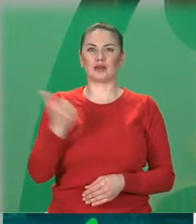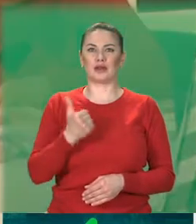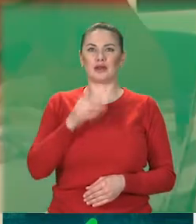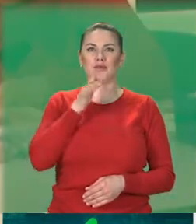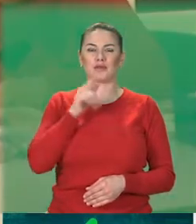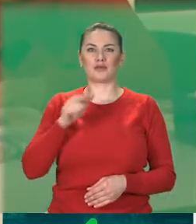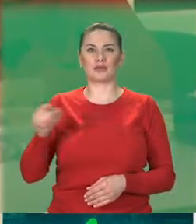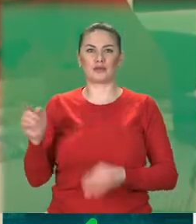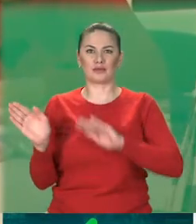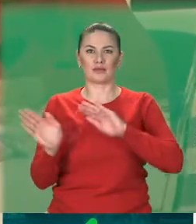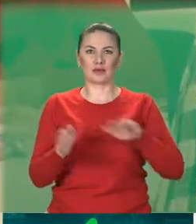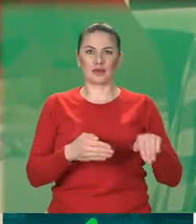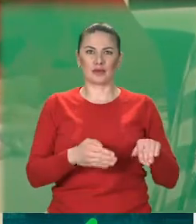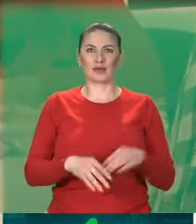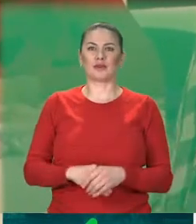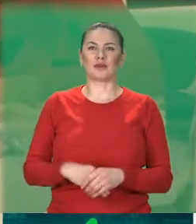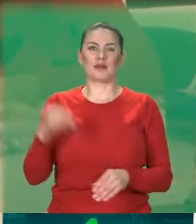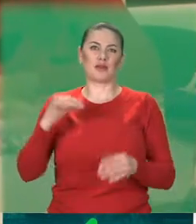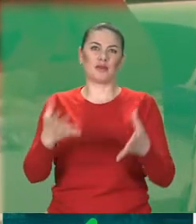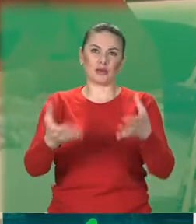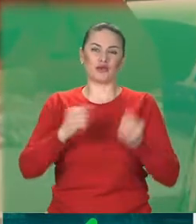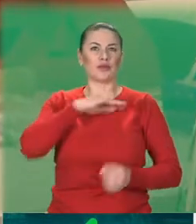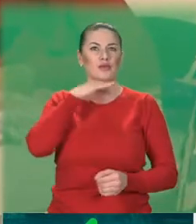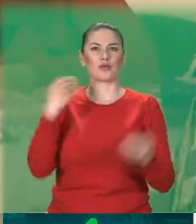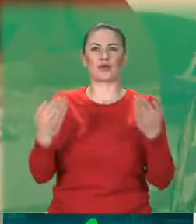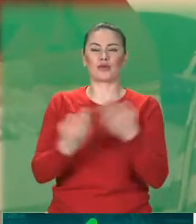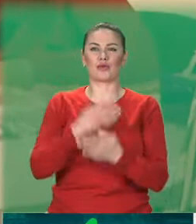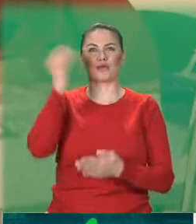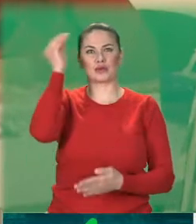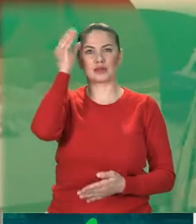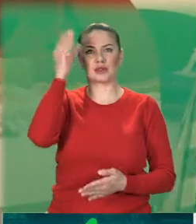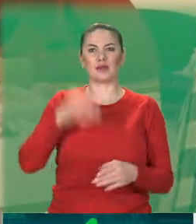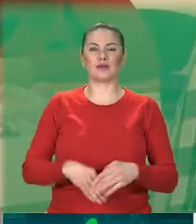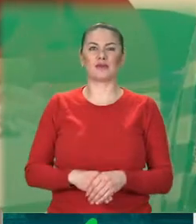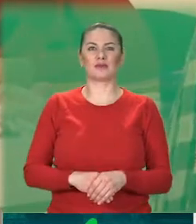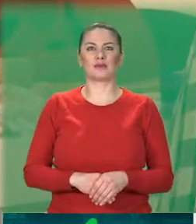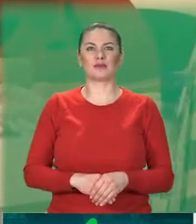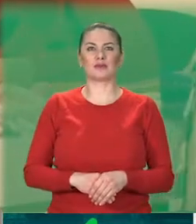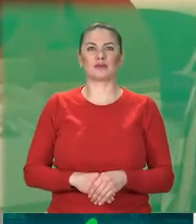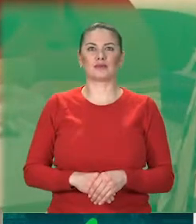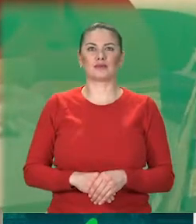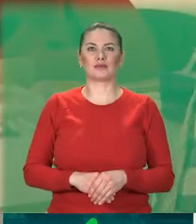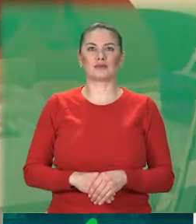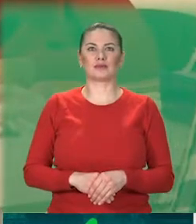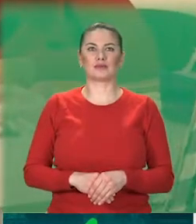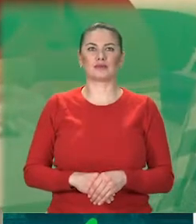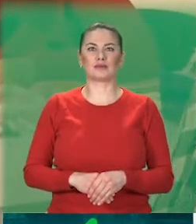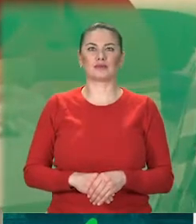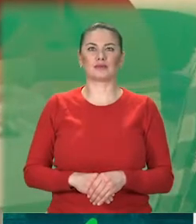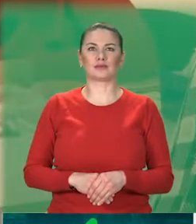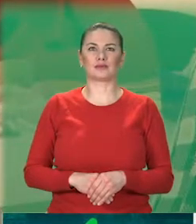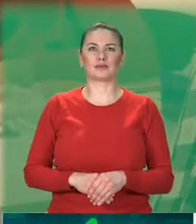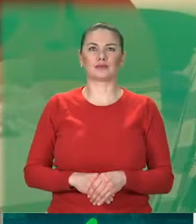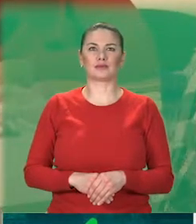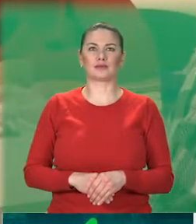процесса. Сейчас нам рассказывали, как правильно приметать окантовочную бейку. Вот. То есть мы уже